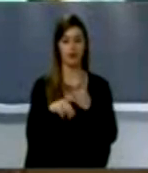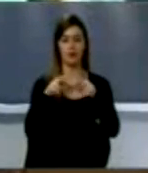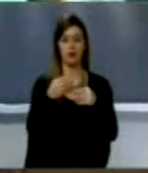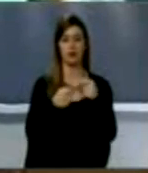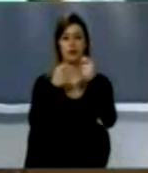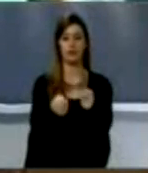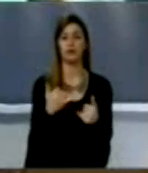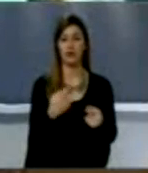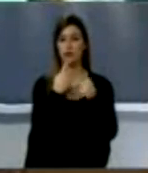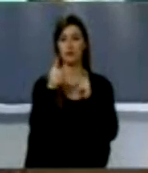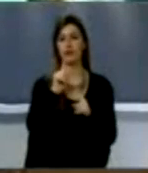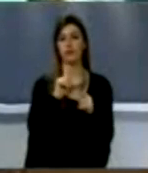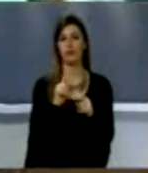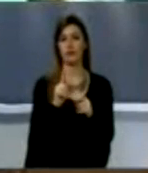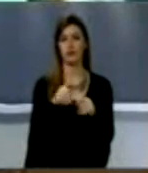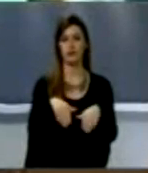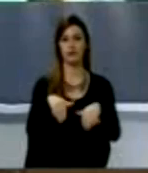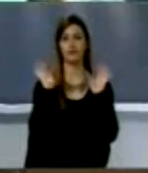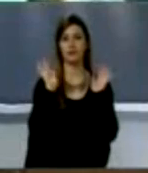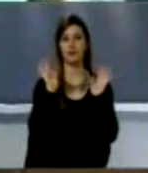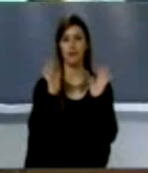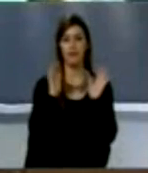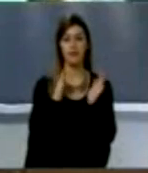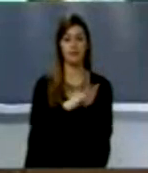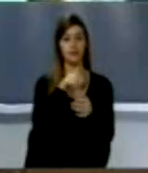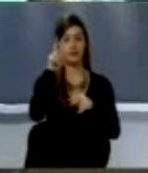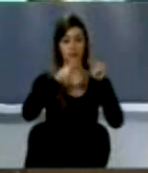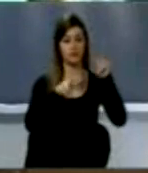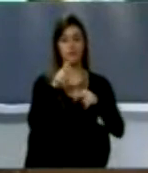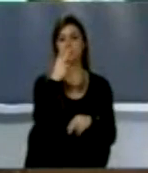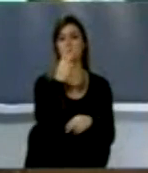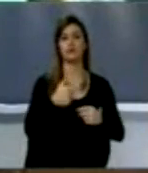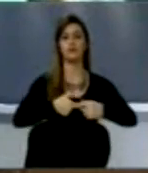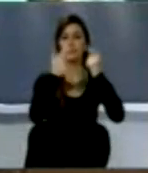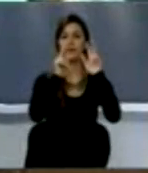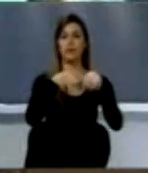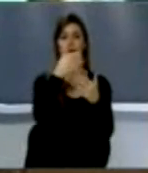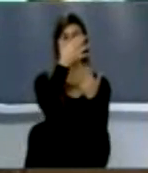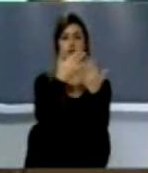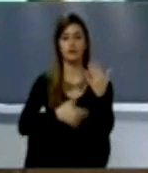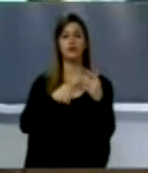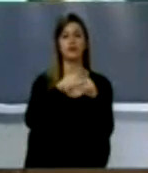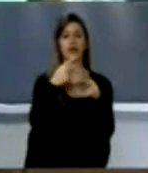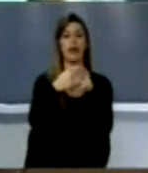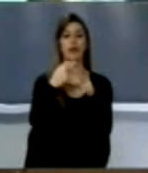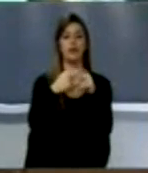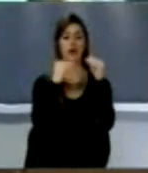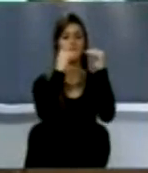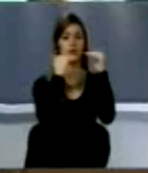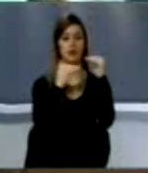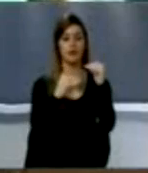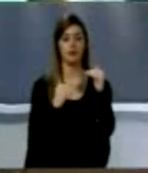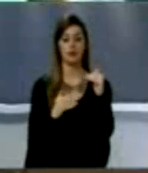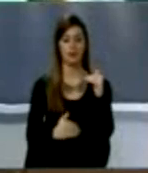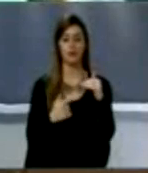diskutim sot në parlament. Ata do të kishin vërejtur që në start, se për shembull, radhitja e termave të përdorur në ligj është